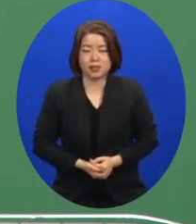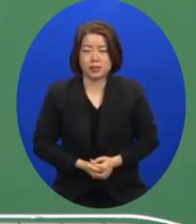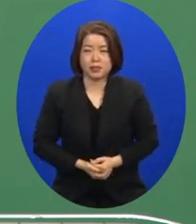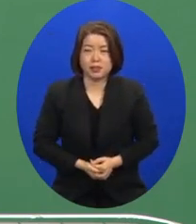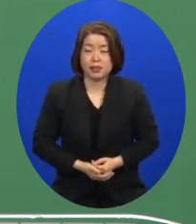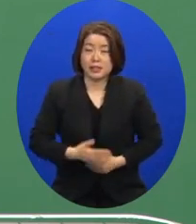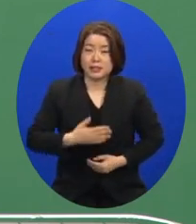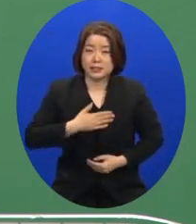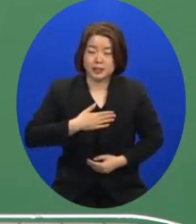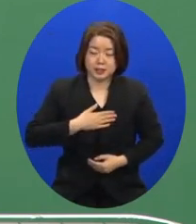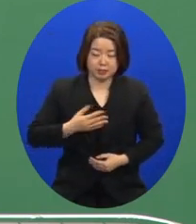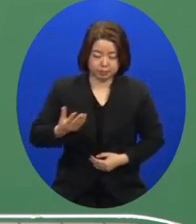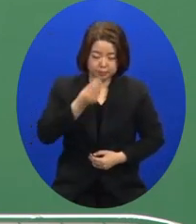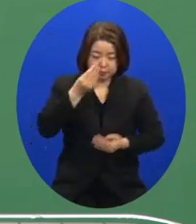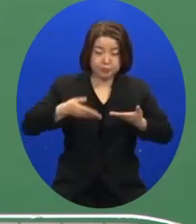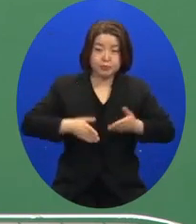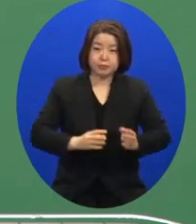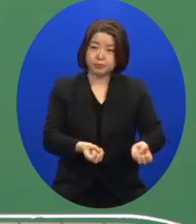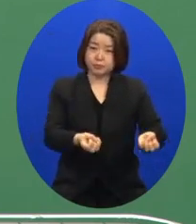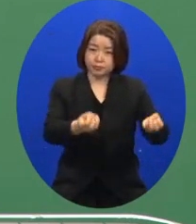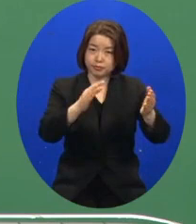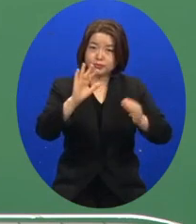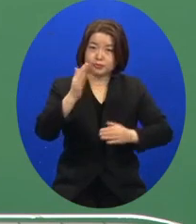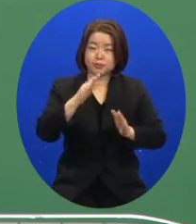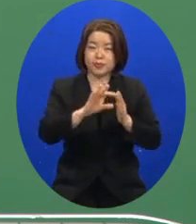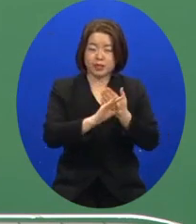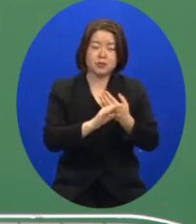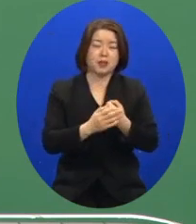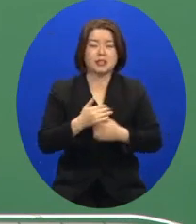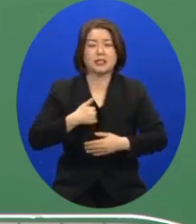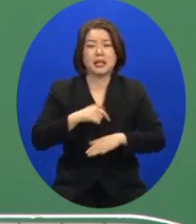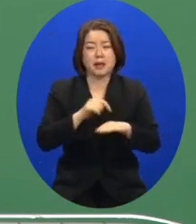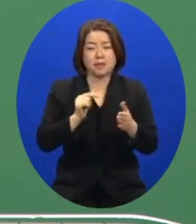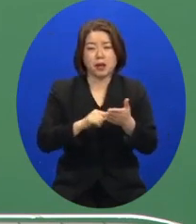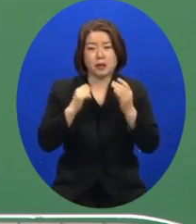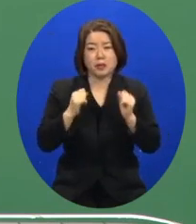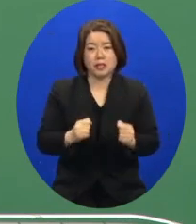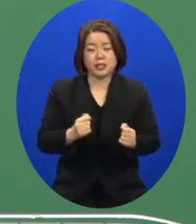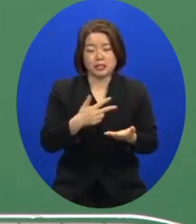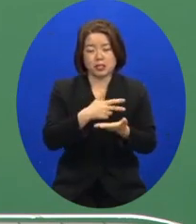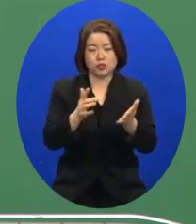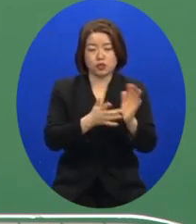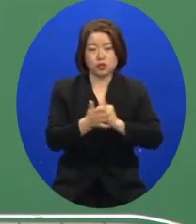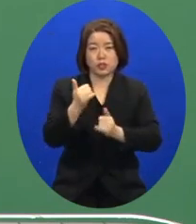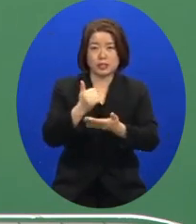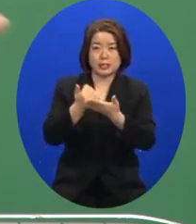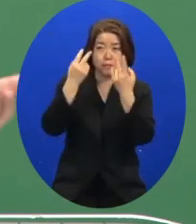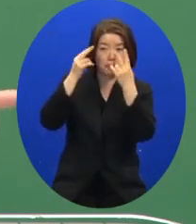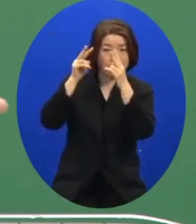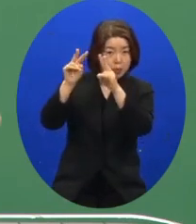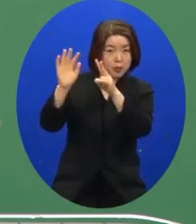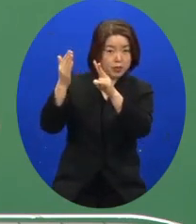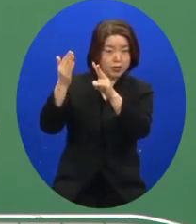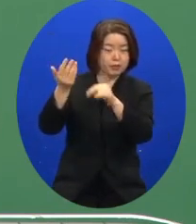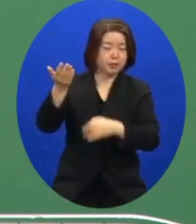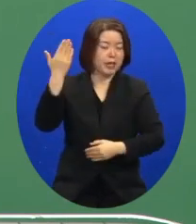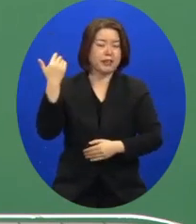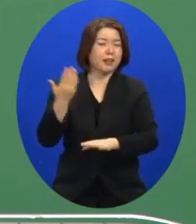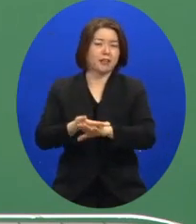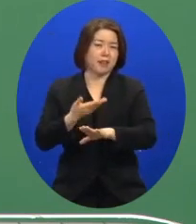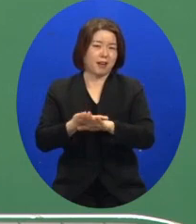저는 성탄절이 되면 제 마음에 계시는 주 예수님을 바라보게 됩니다. 전에는 그러지